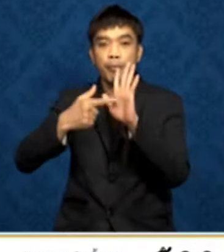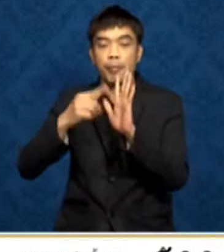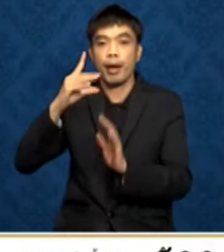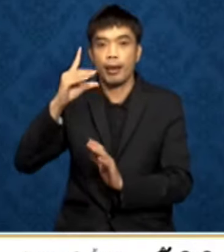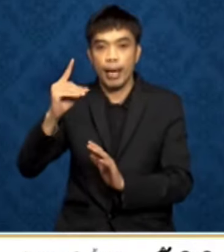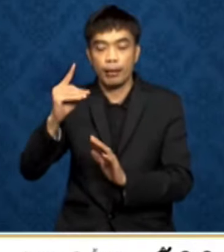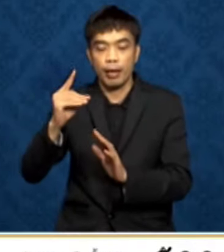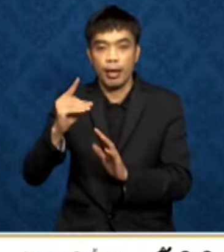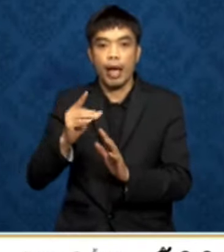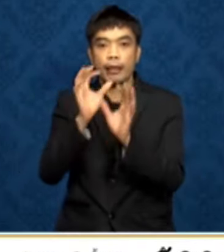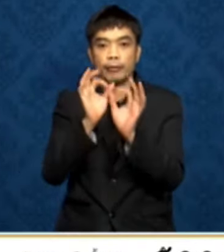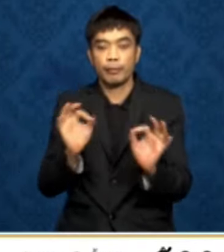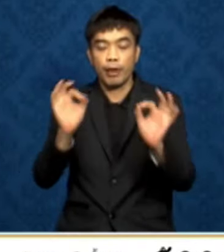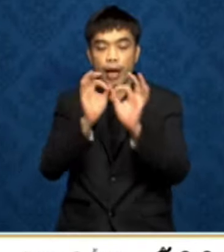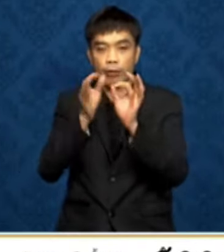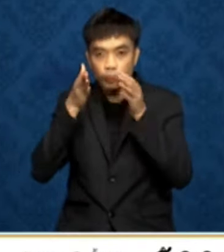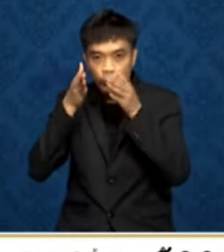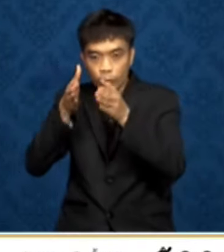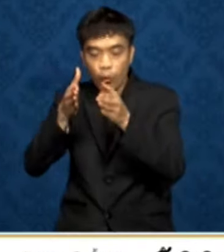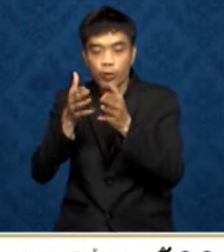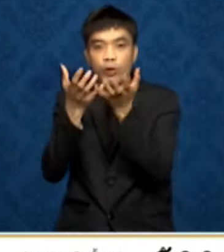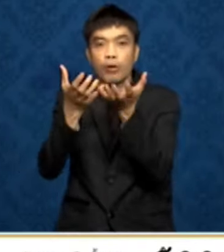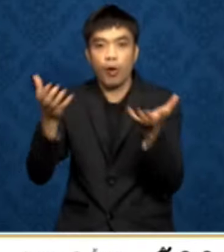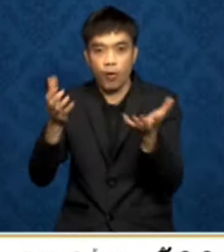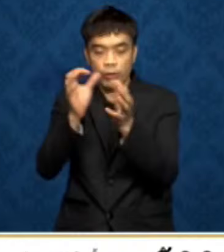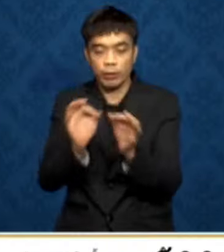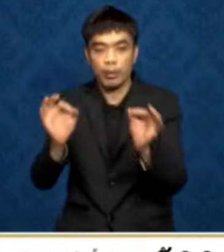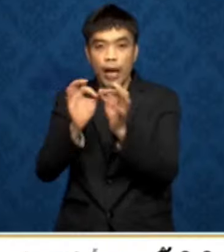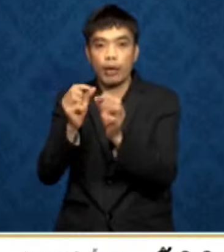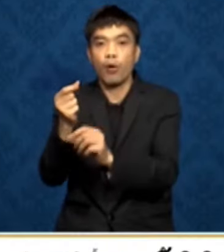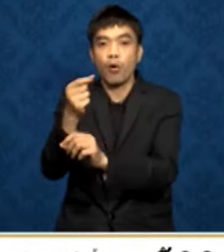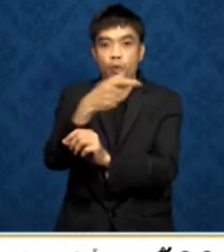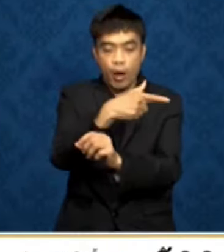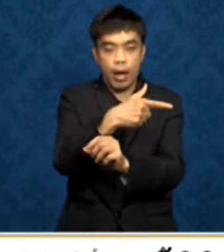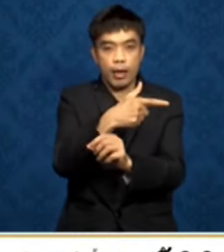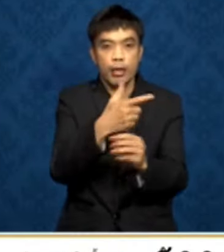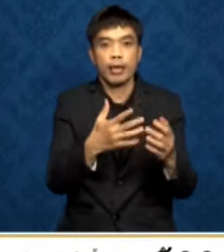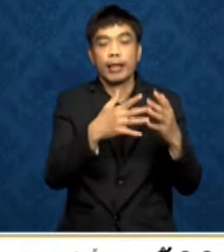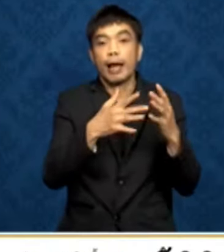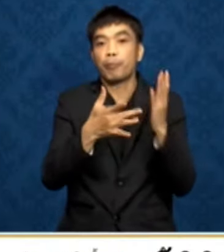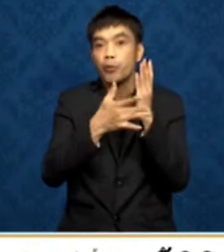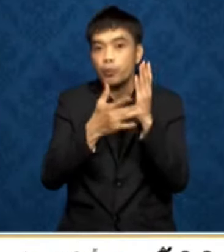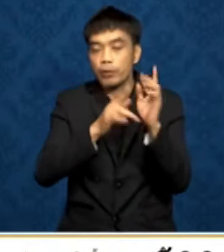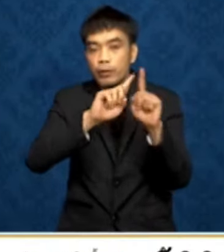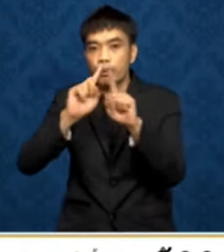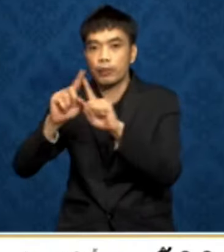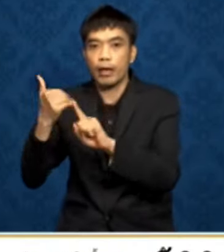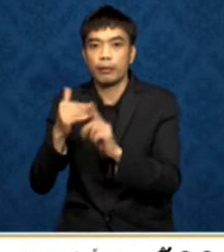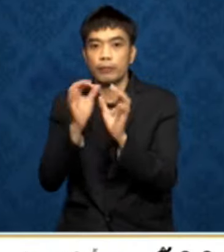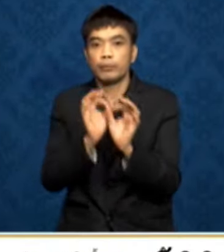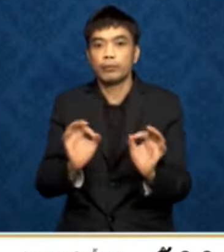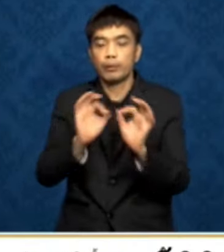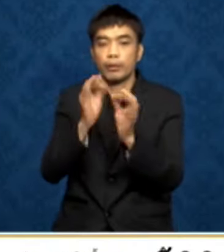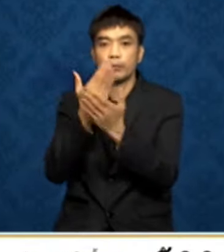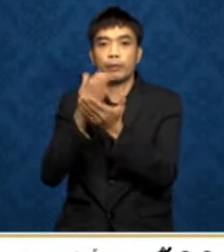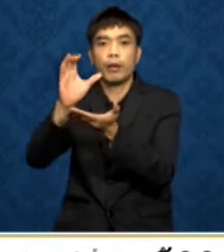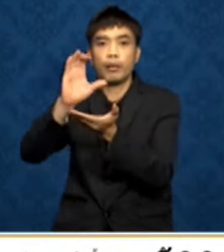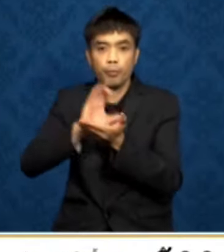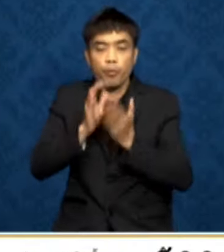ซอฟต์แวร์ต้องเรียนว่าในรายละเอียดจริงๆแล้วนะครับฮาร์ดแวร์ที่ท่านพูดถึงนั้นมันรวมถึงงบประมาณที่เกี่ยวกับงบ